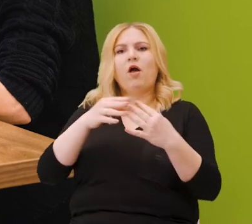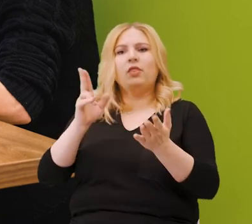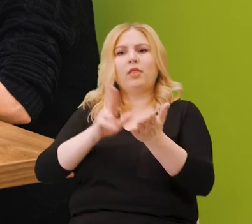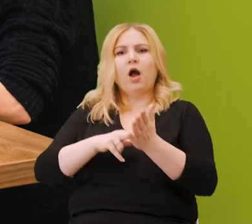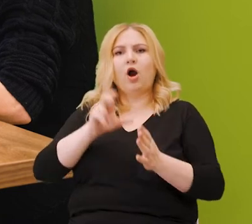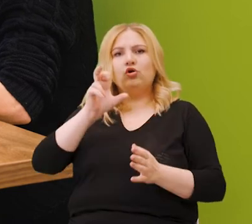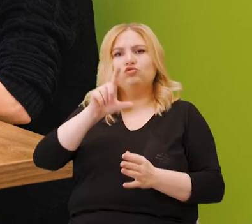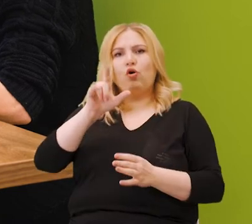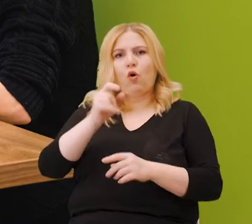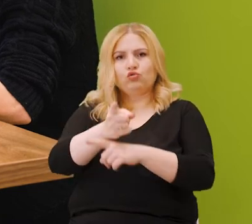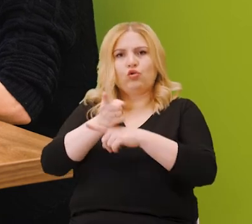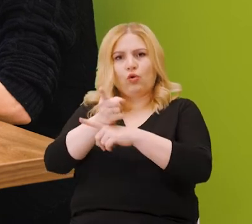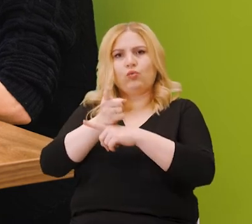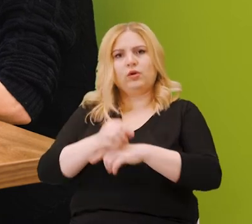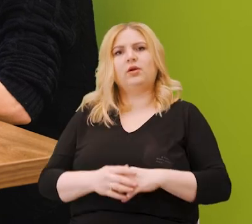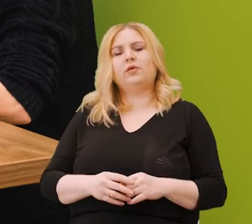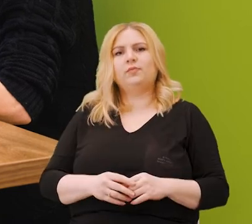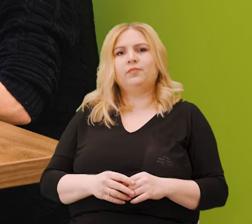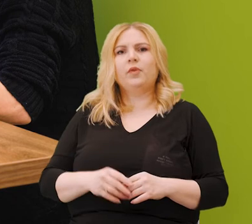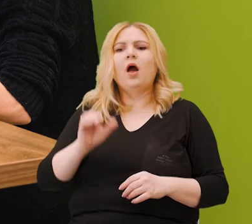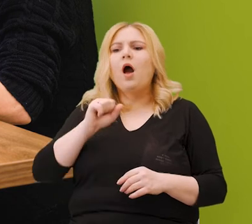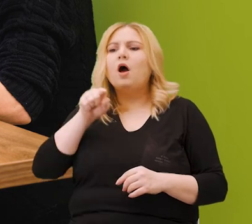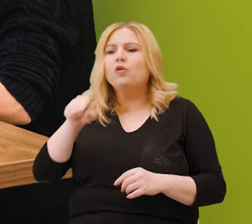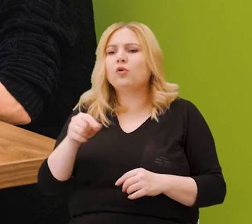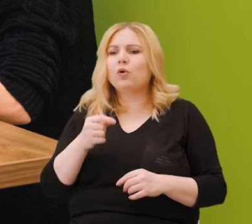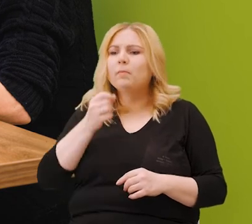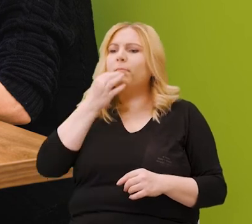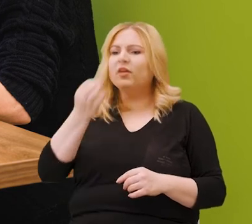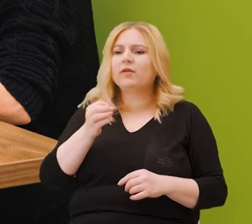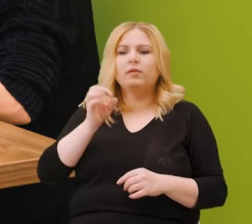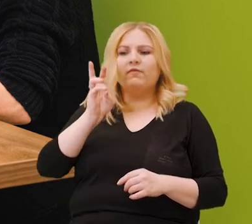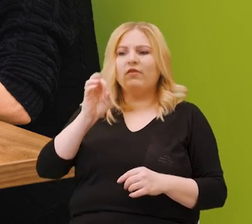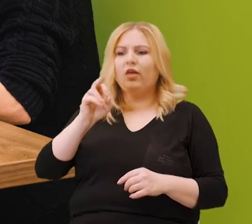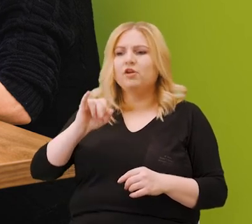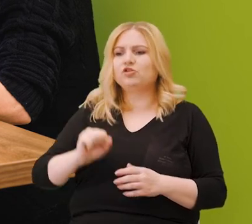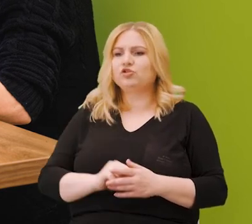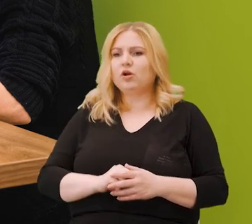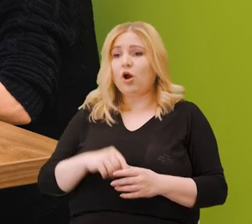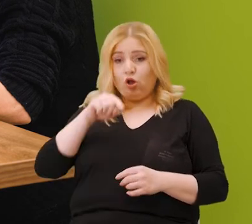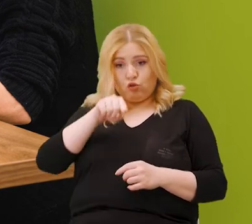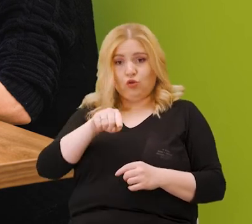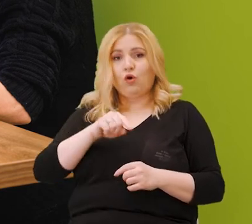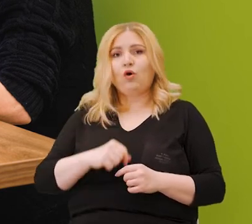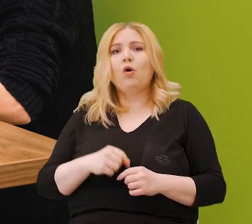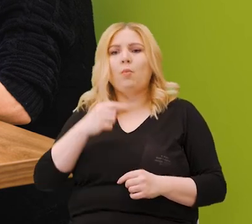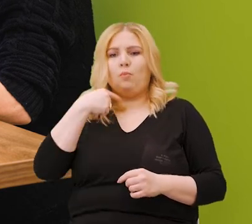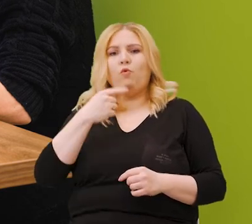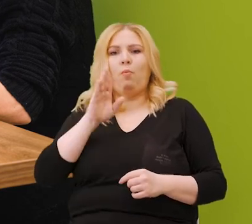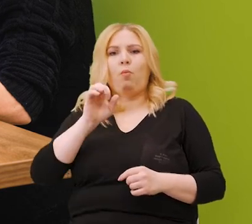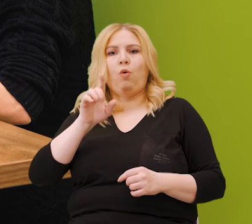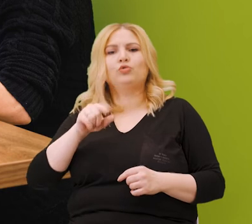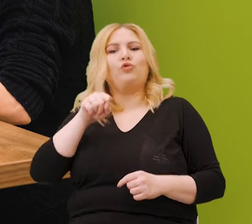na czołgi. A to? Spytała bezsilnie Wiesia, widząc niestety, jaka będzie odpowiedź.